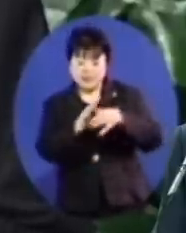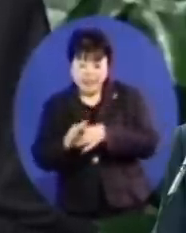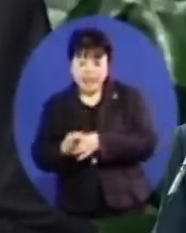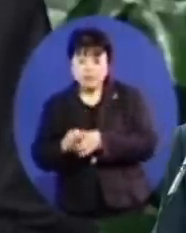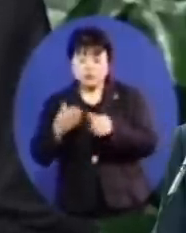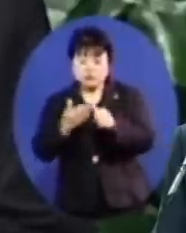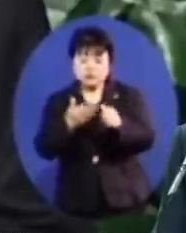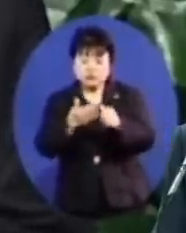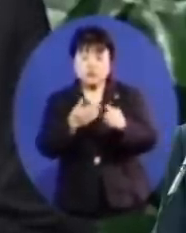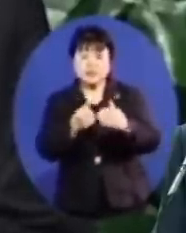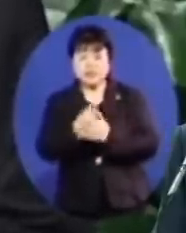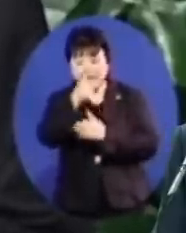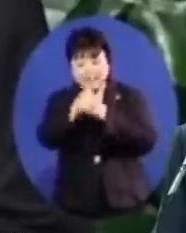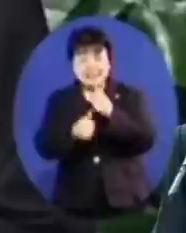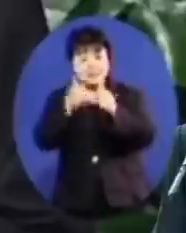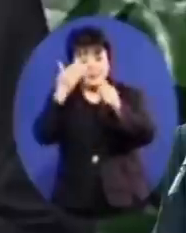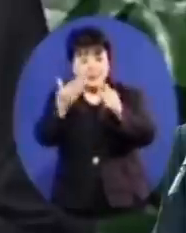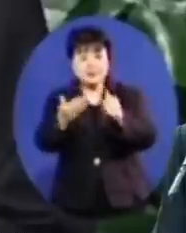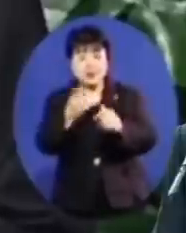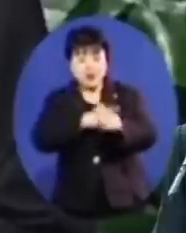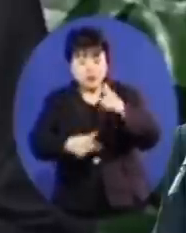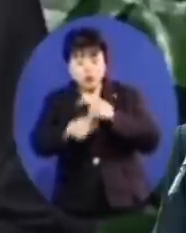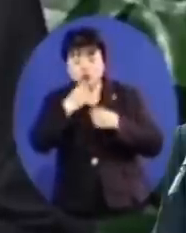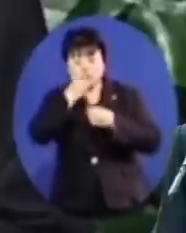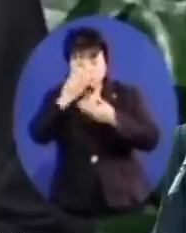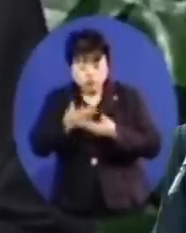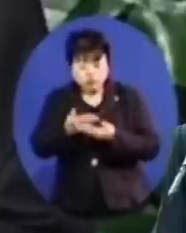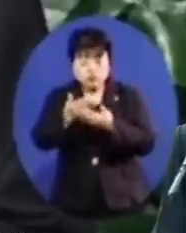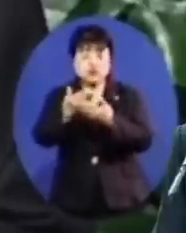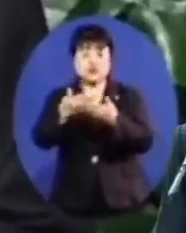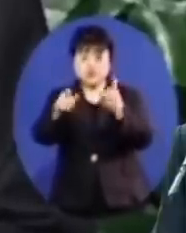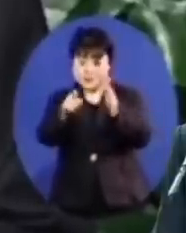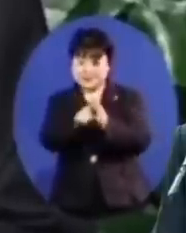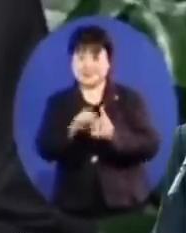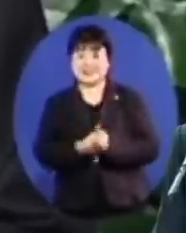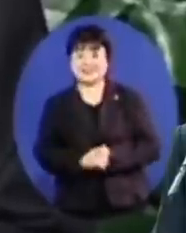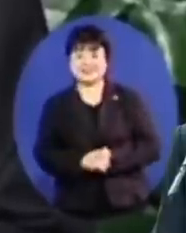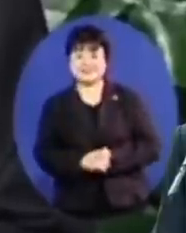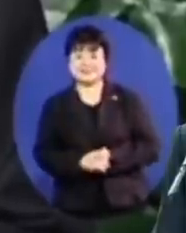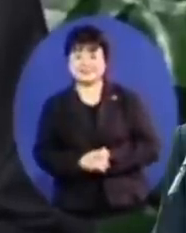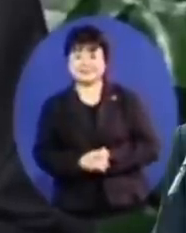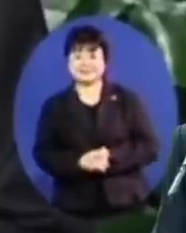이상 하나님은 우리를 더욱 축복해 주실 것입니다.